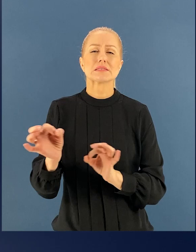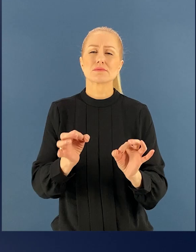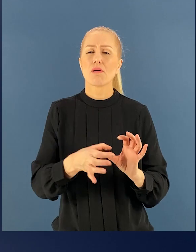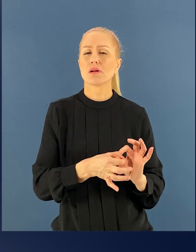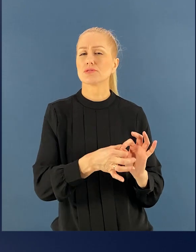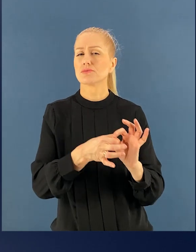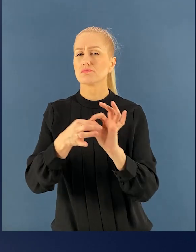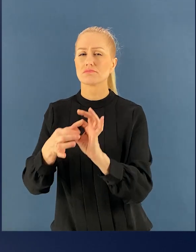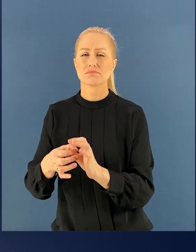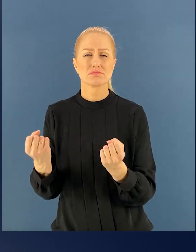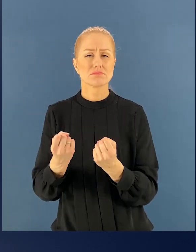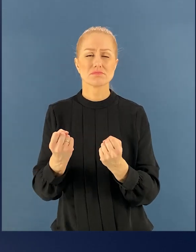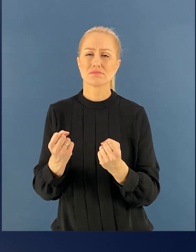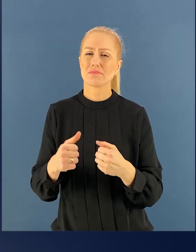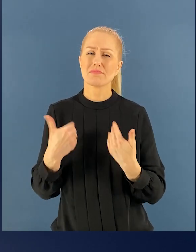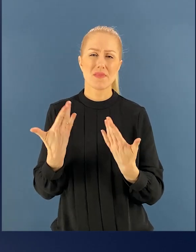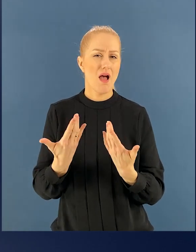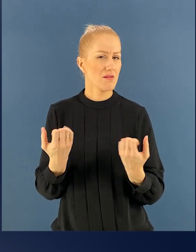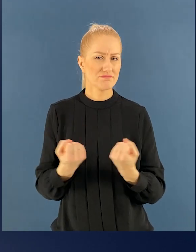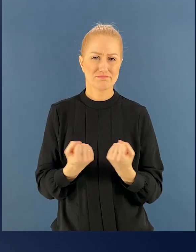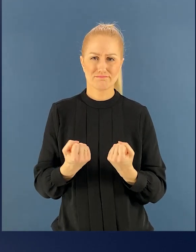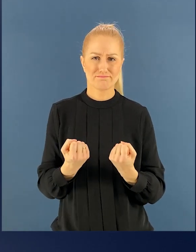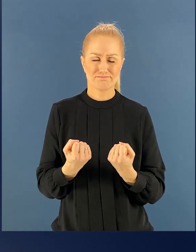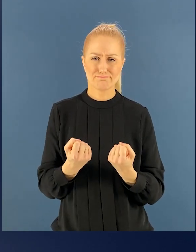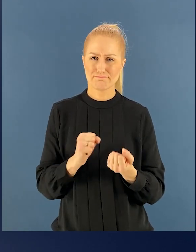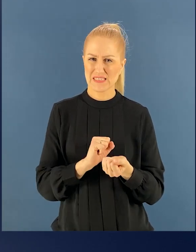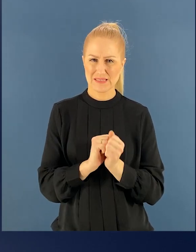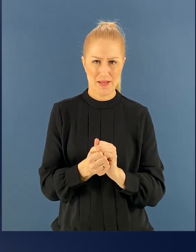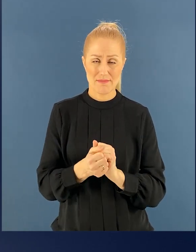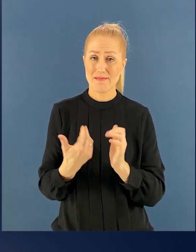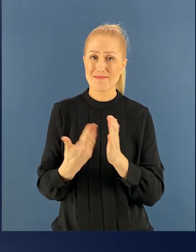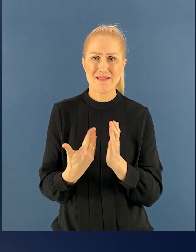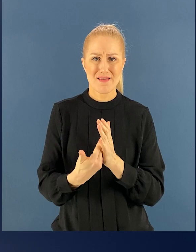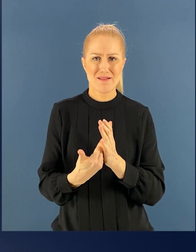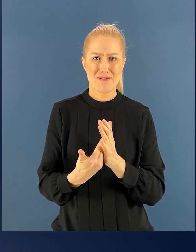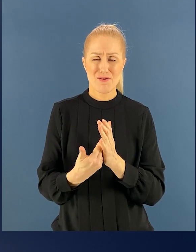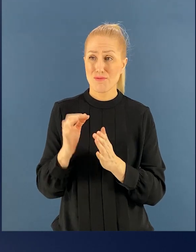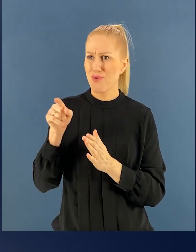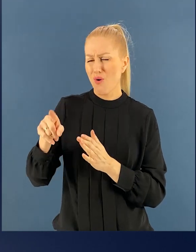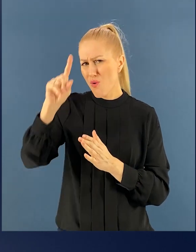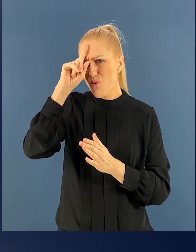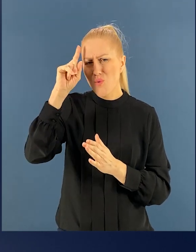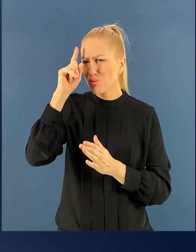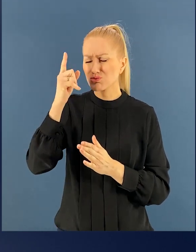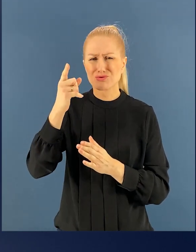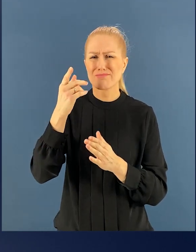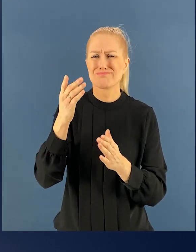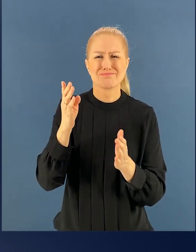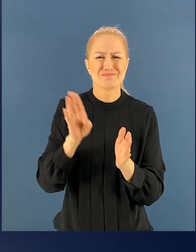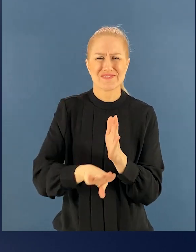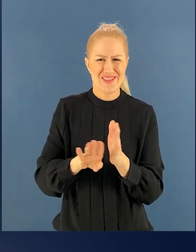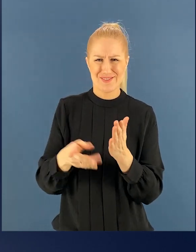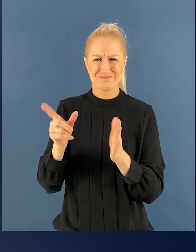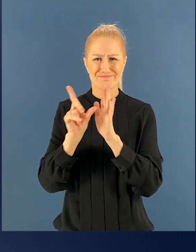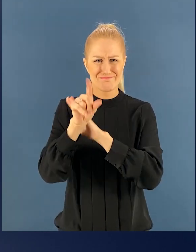przełomowy ze względu na to, że ludzie szli do pracy. Ci ludzie, ci robotnicy, ci